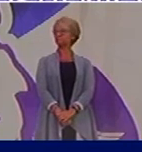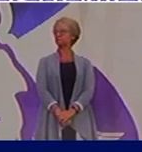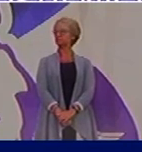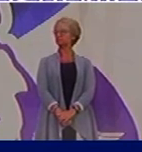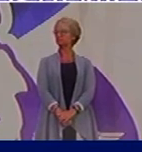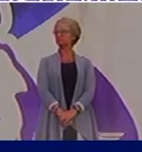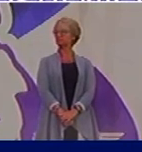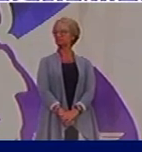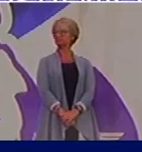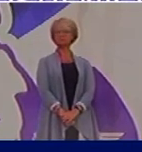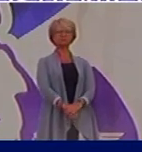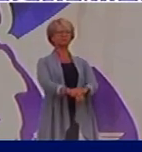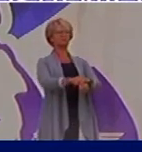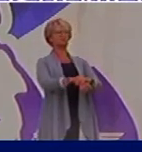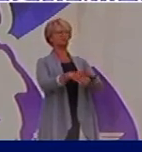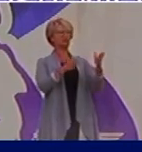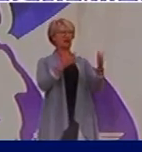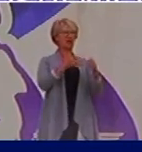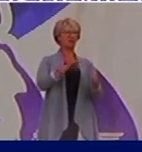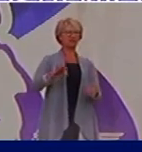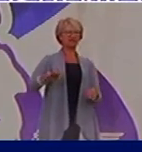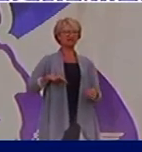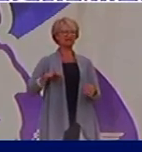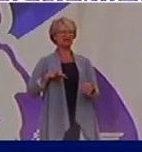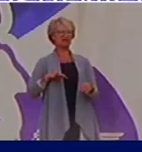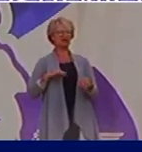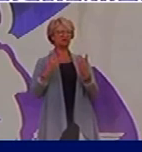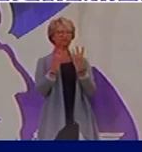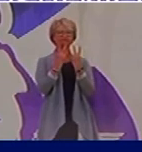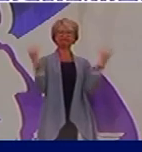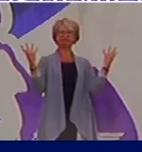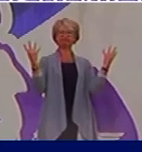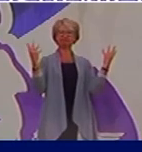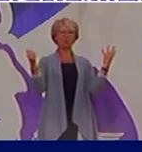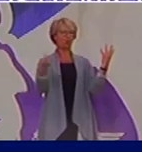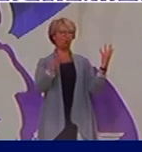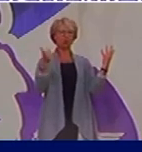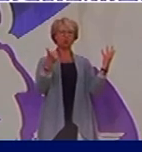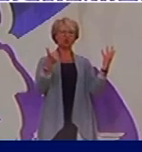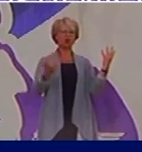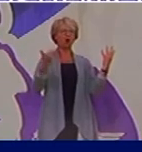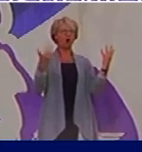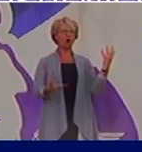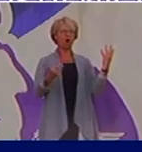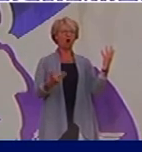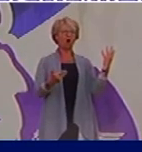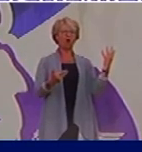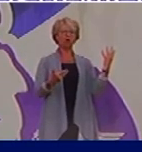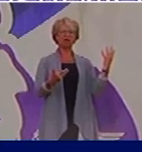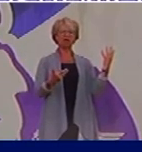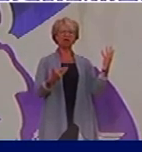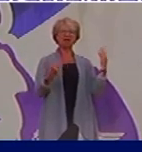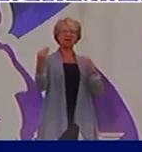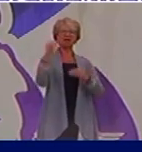dalla Camera al Senato. È una trincea unica. Ora, in vista del